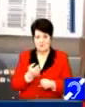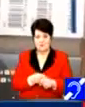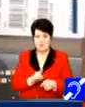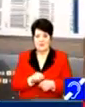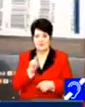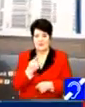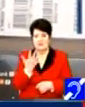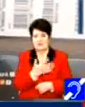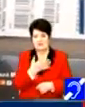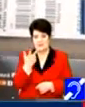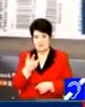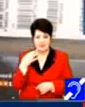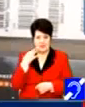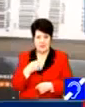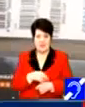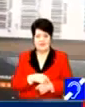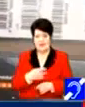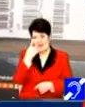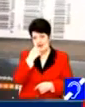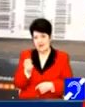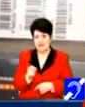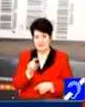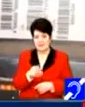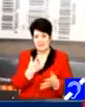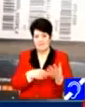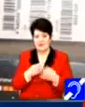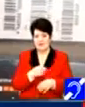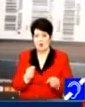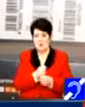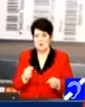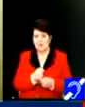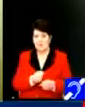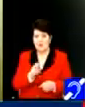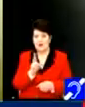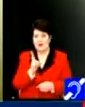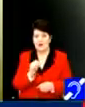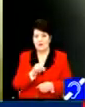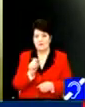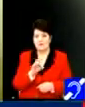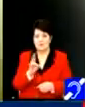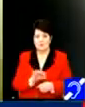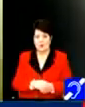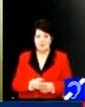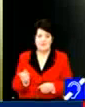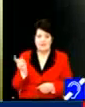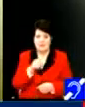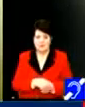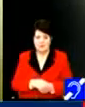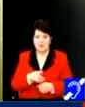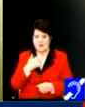a fost cel care a pus la cale alertele false cu bombă la cazino. Vinem în loc mașina, ne duceam,